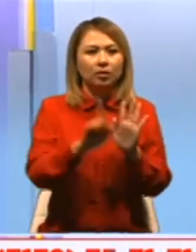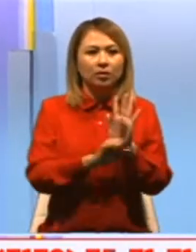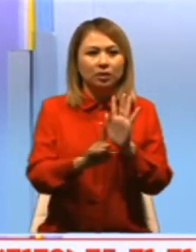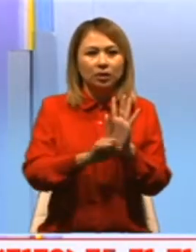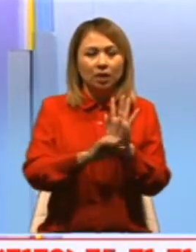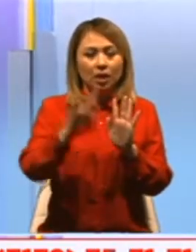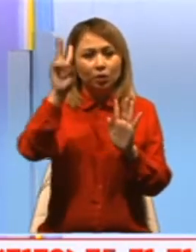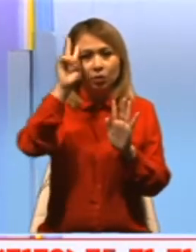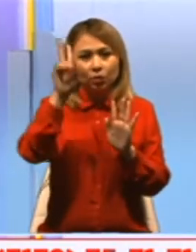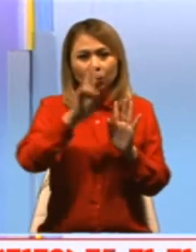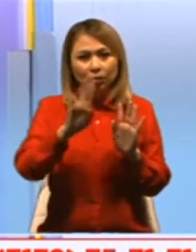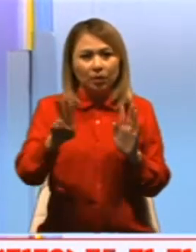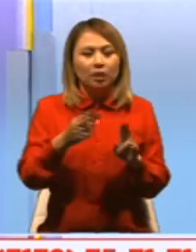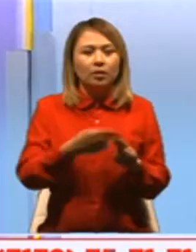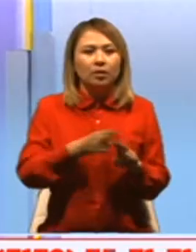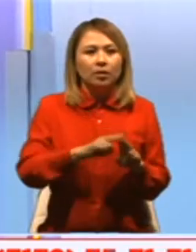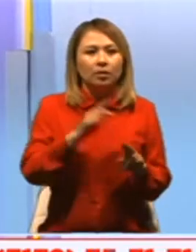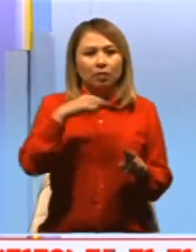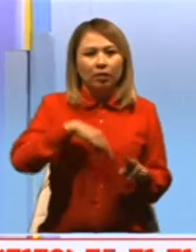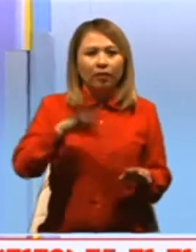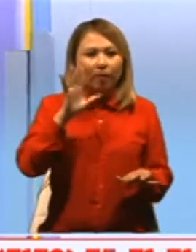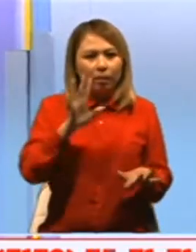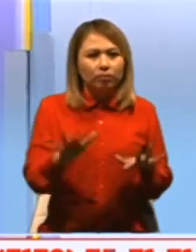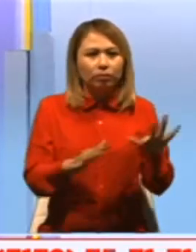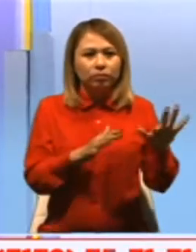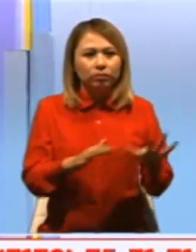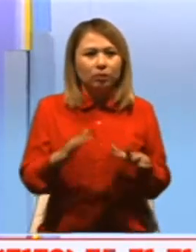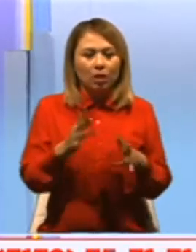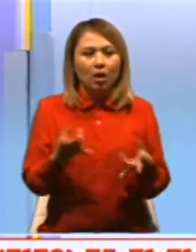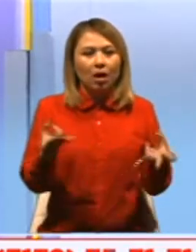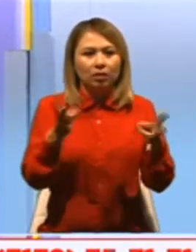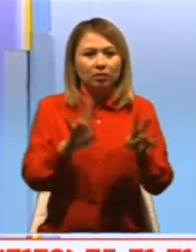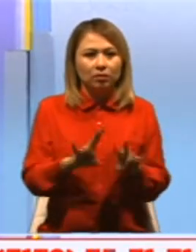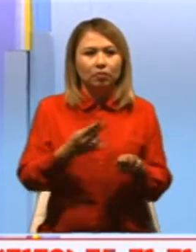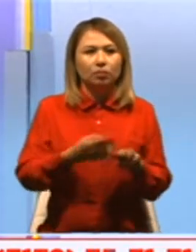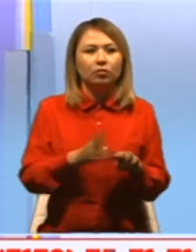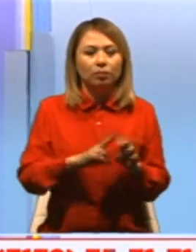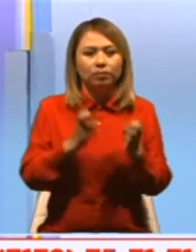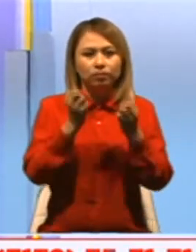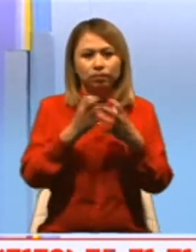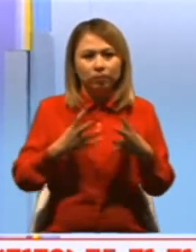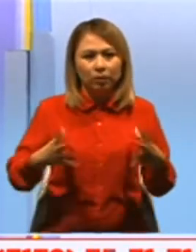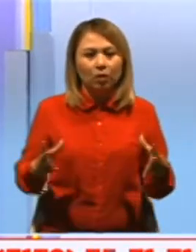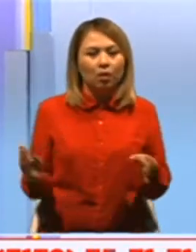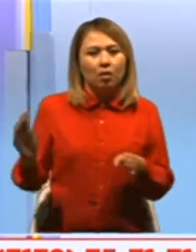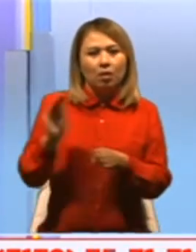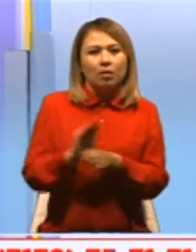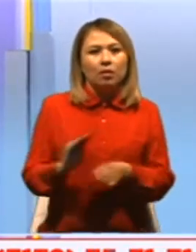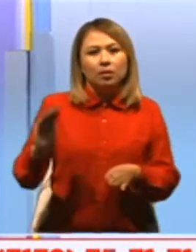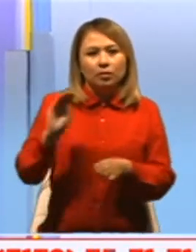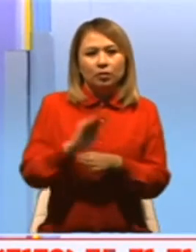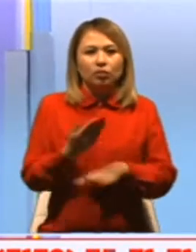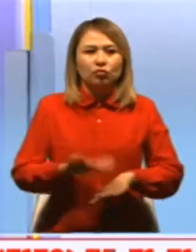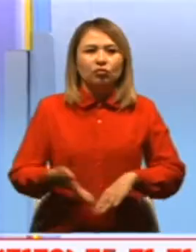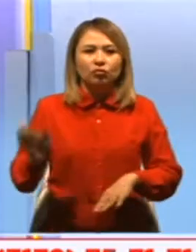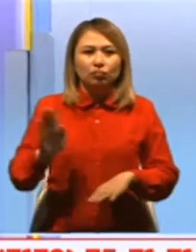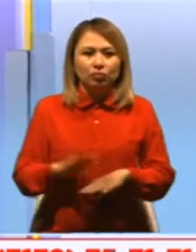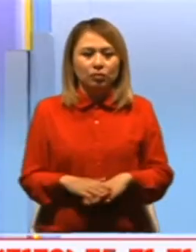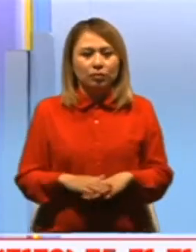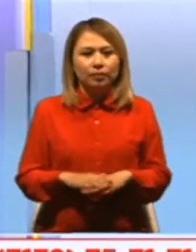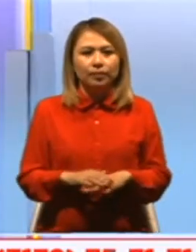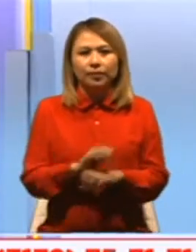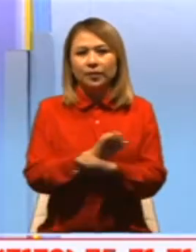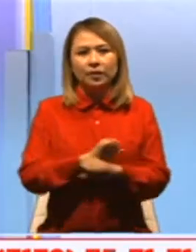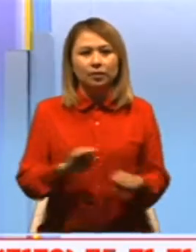кезде, бүйрегіміз онсыз да токсиндерді шығара алмай жатқан кезде, біз одан сайын су ішіп, ағзан ауыртпауымыз